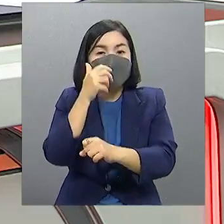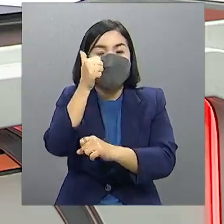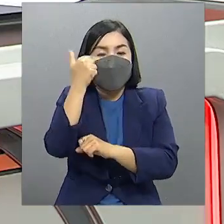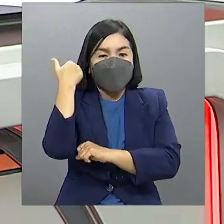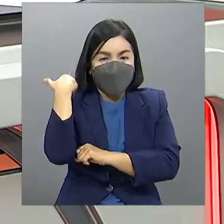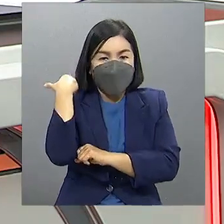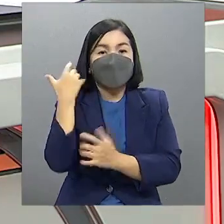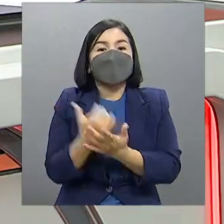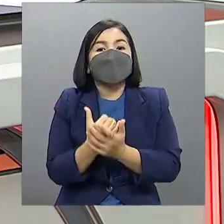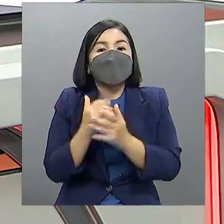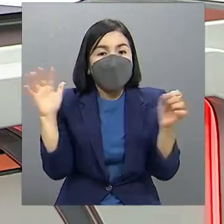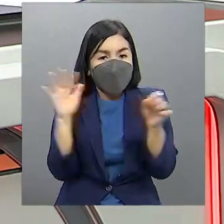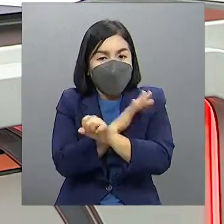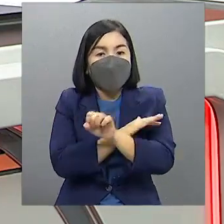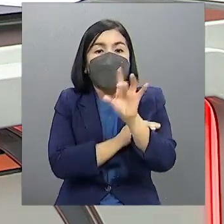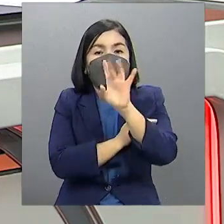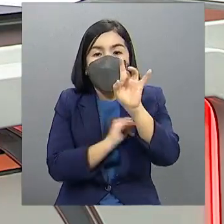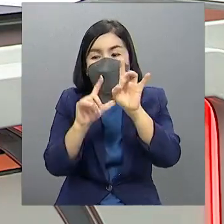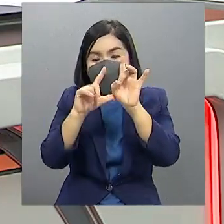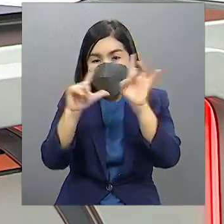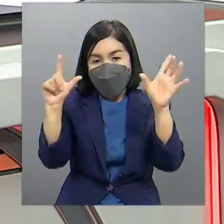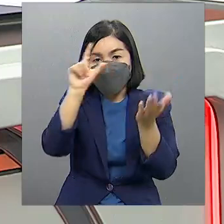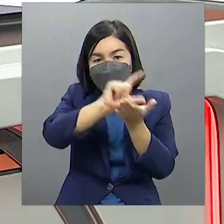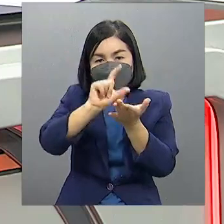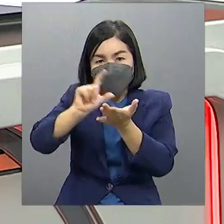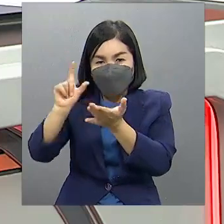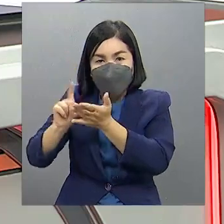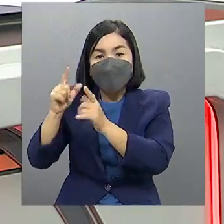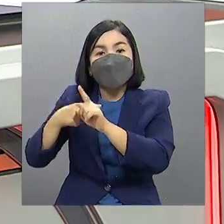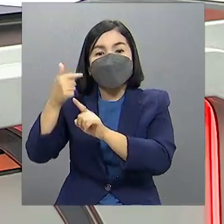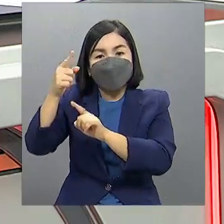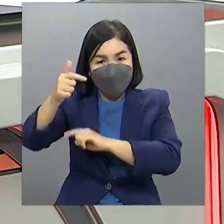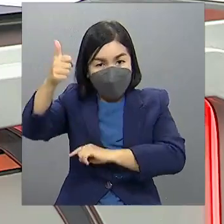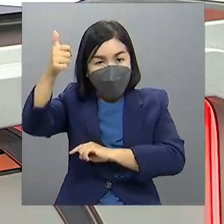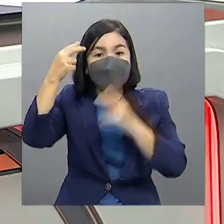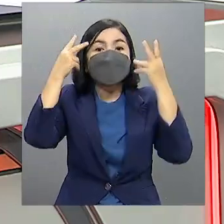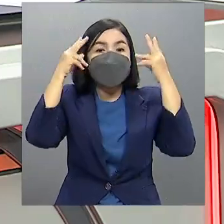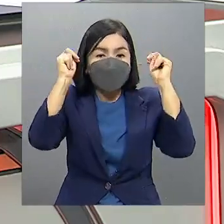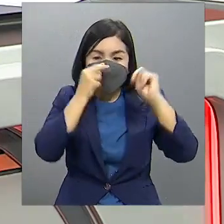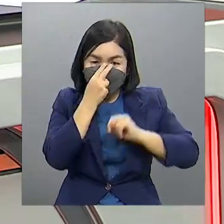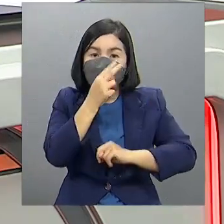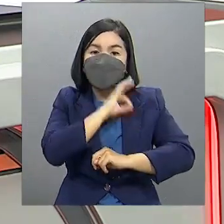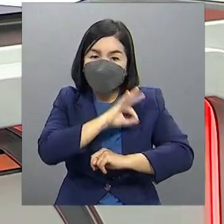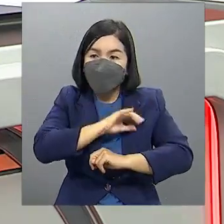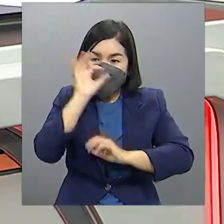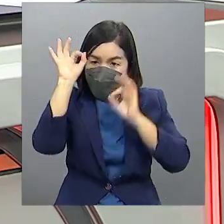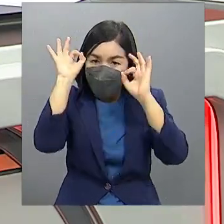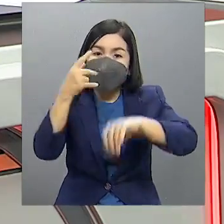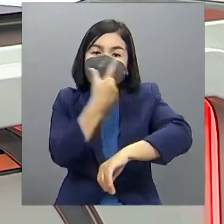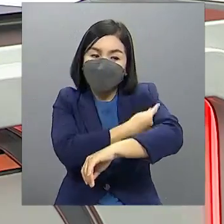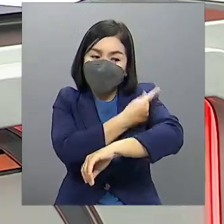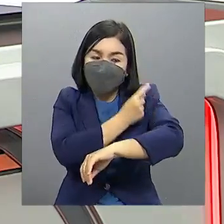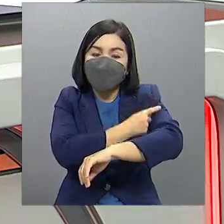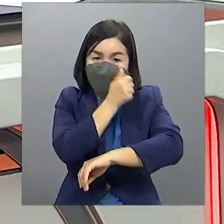4ทะลุร้อยล้านโด๊สได้ภายในเดือนนี้ด้วยซ้ำไปซึ่งนายกรัฐมนตรีพอใจกับอัตราความก้าวหน้าในการฉีดวัคซีนซึ่ง